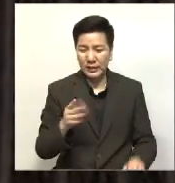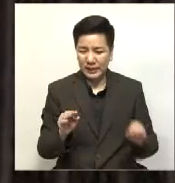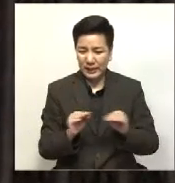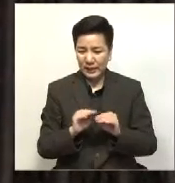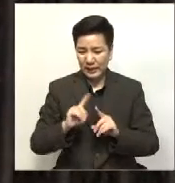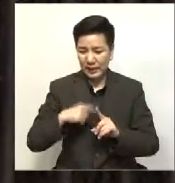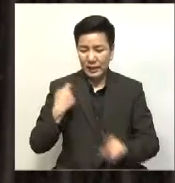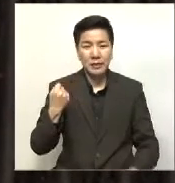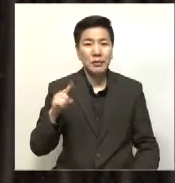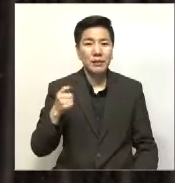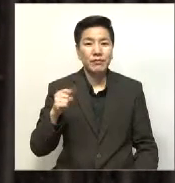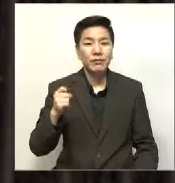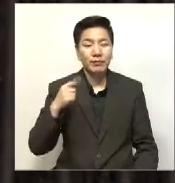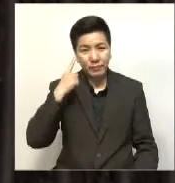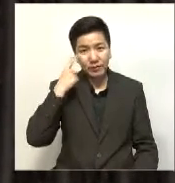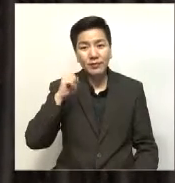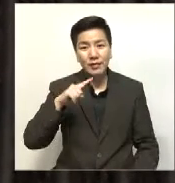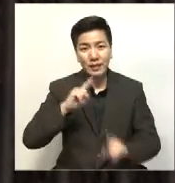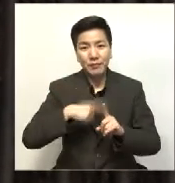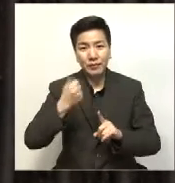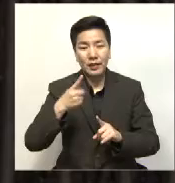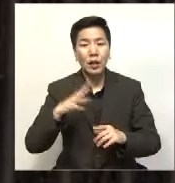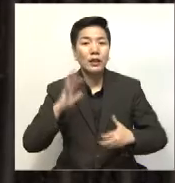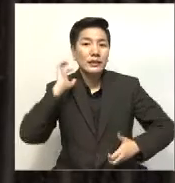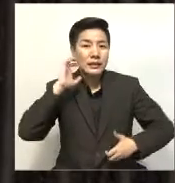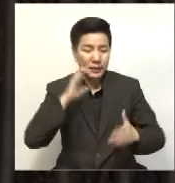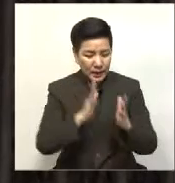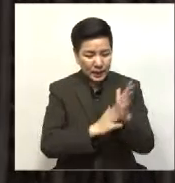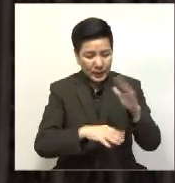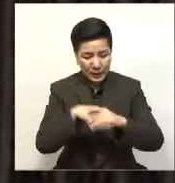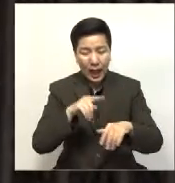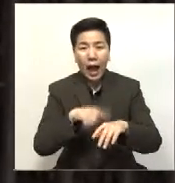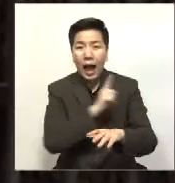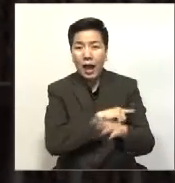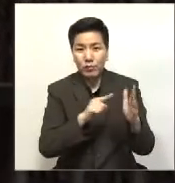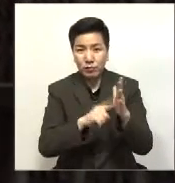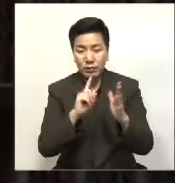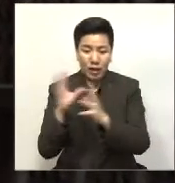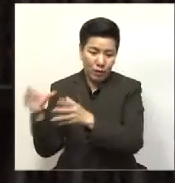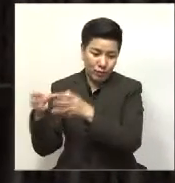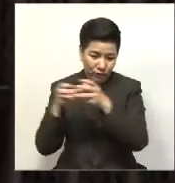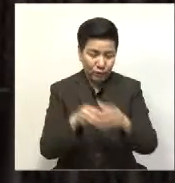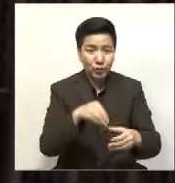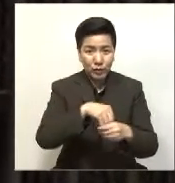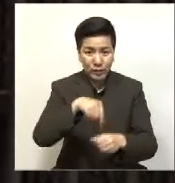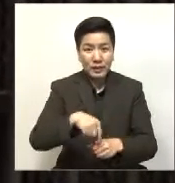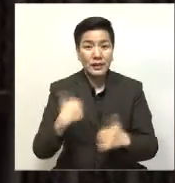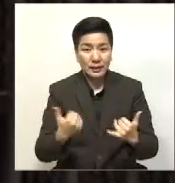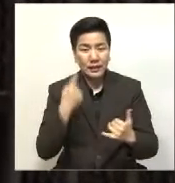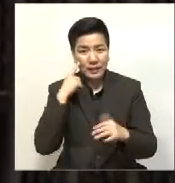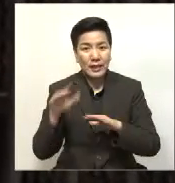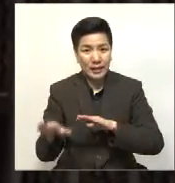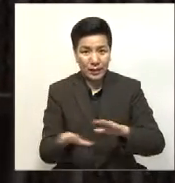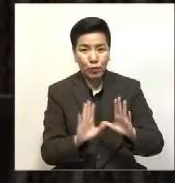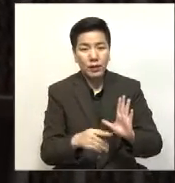ปลายพฤศจิกายนนะครับแล้วก็ชนีมือขาวก็ครอบครัวหนึ่งก็จะมาจากดุสิตเหมือนกันซึ่งตอนนี้เรากำลังเตรีย